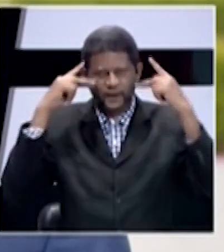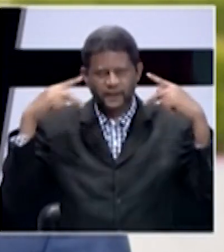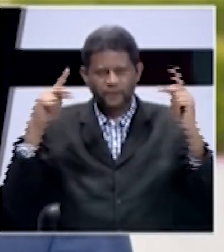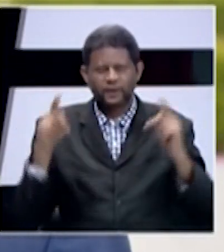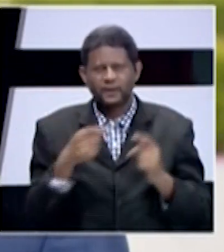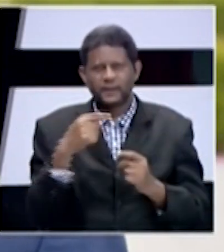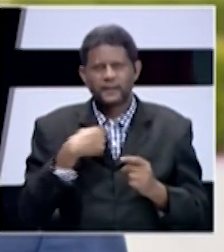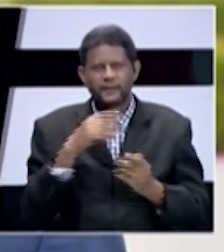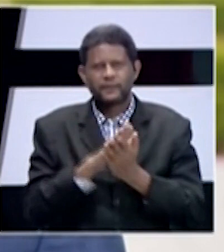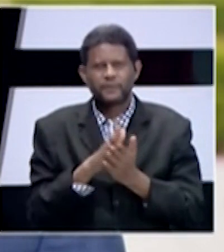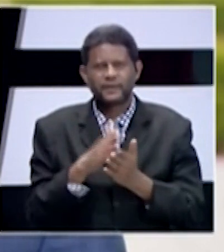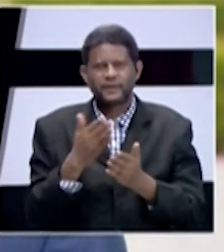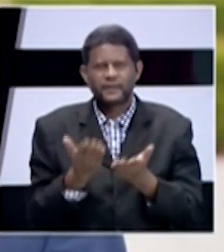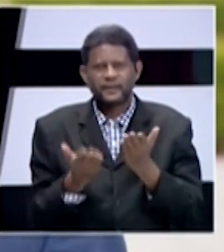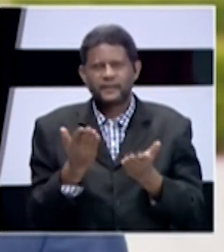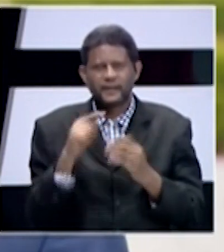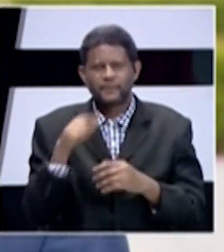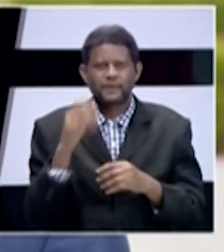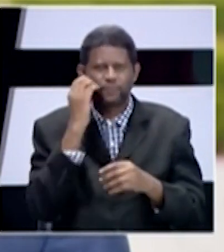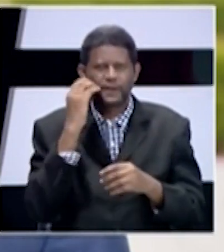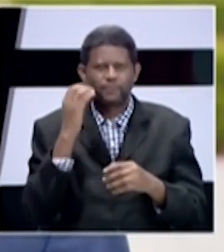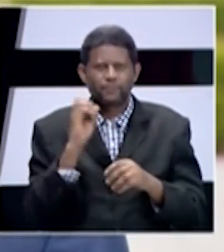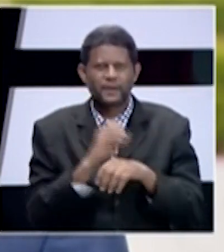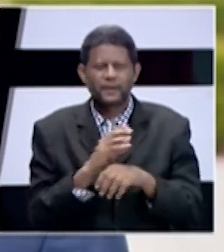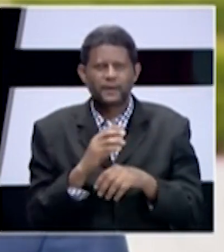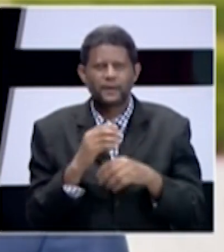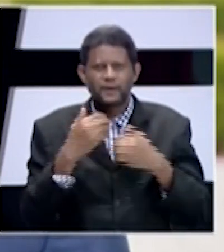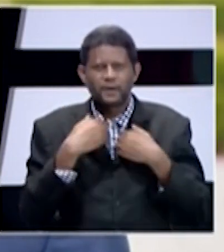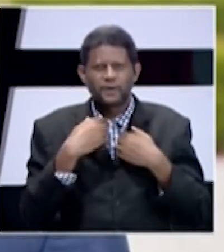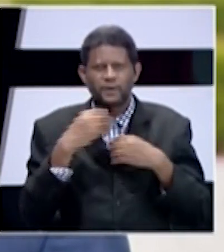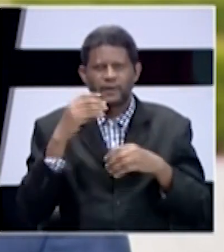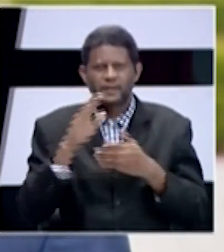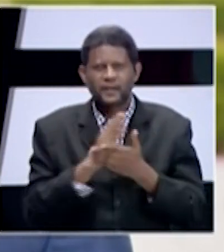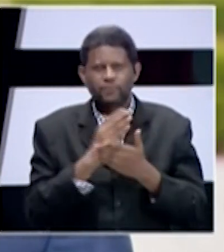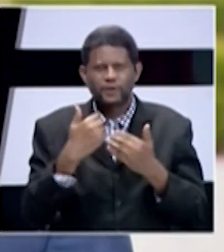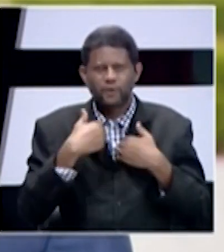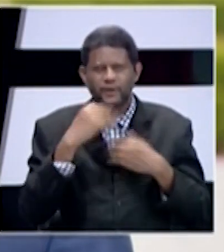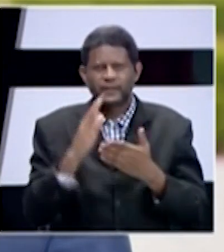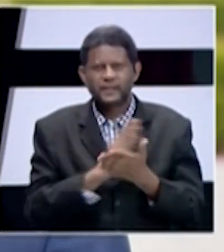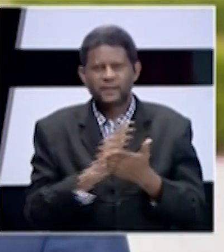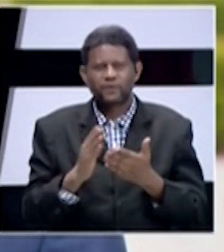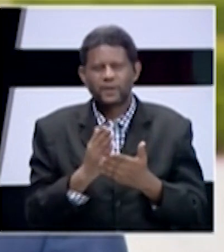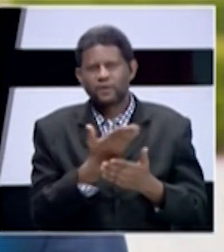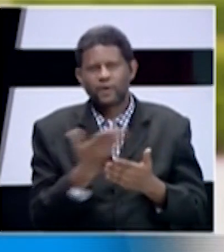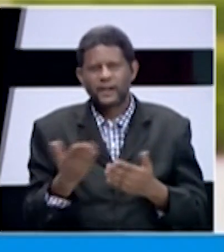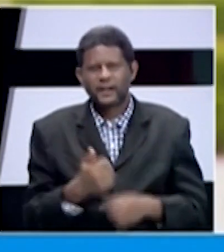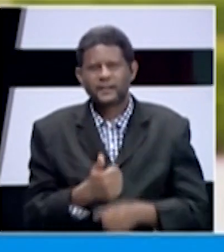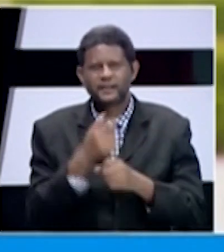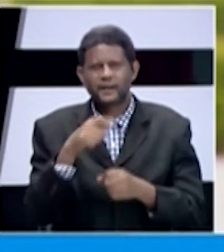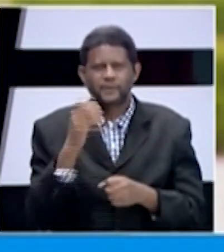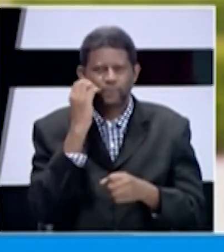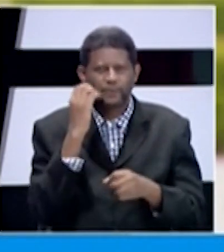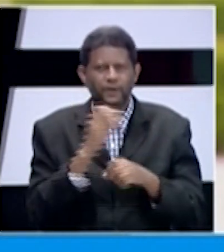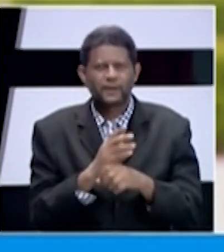ትምህርቲ ዝዕቀን ኣብዚ ቤት ምክሪ ብዝህልወኒ ኢንፑት ኣብዚ ቤት ምክሪ ብዝህልወኒ ምህራዊ ሓገዝ ኣብዚ ቤት ምክሪ